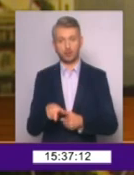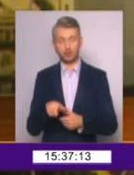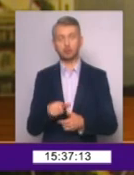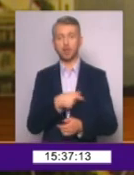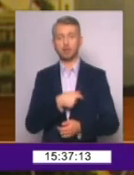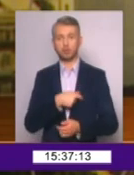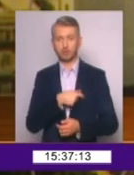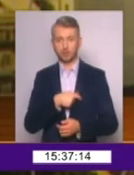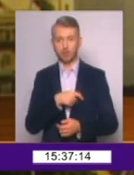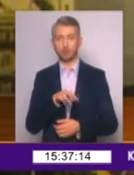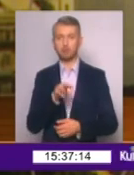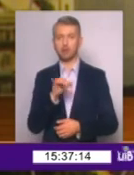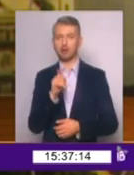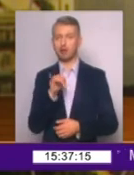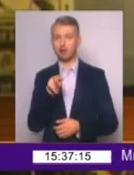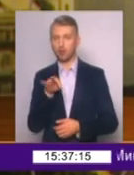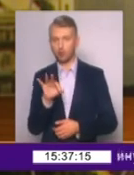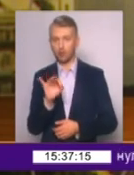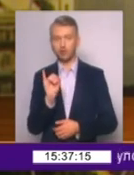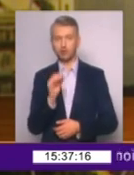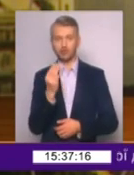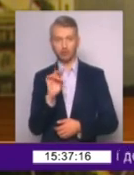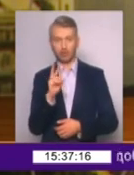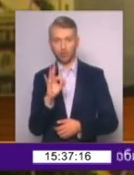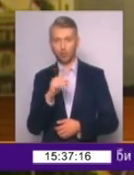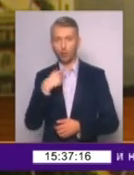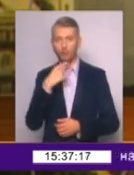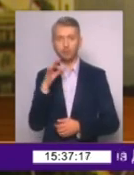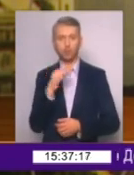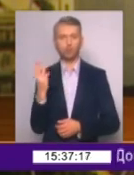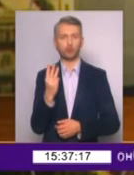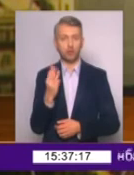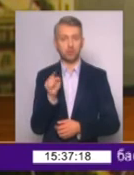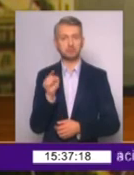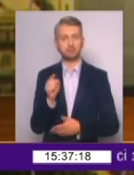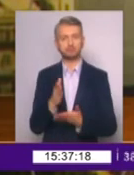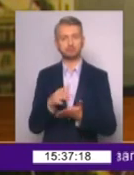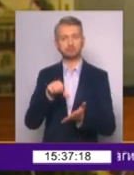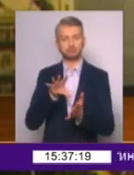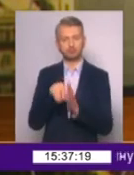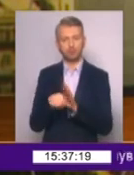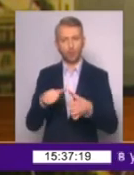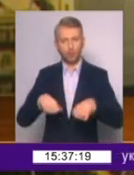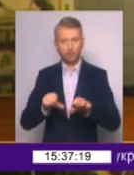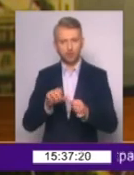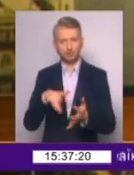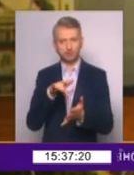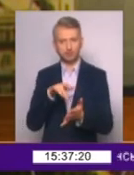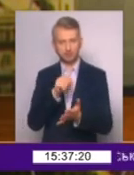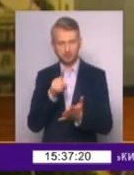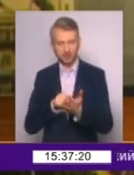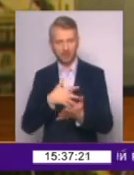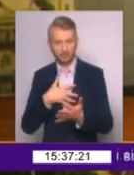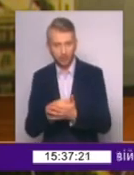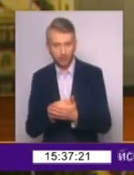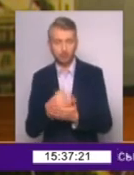пан Михайло Іщенко. Ми говоримо про Троєщину і також нагадаю, що він є представником комісії з питань власності. Тож ми чекаємо дзвінків і на